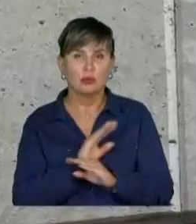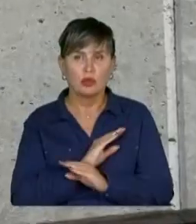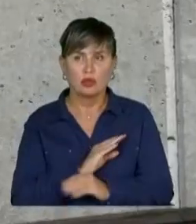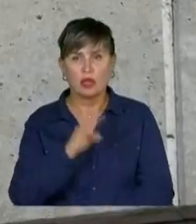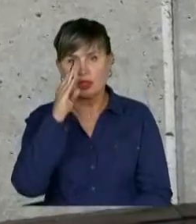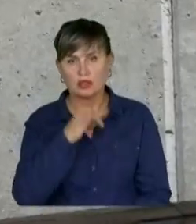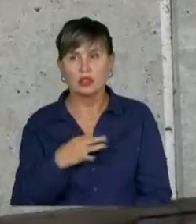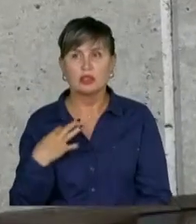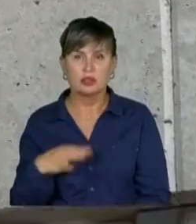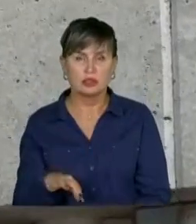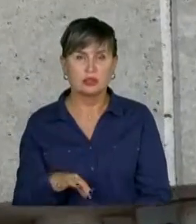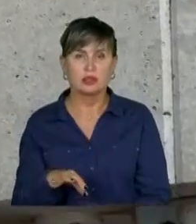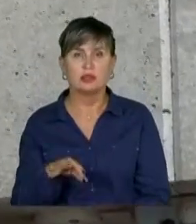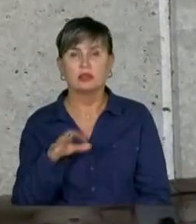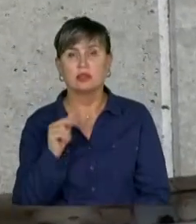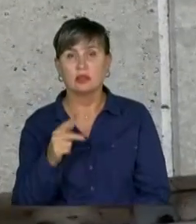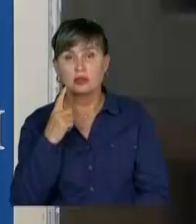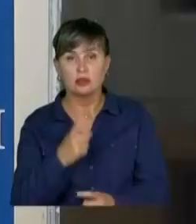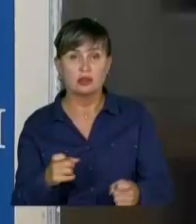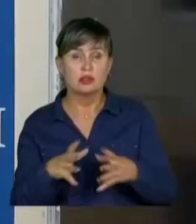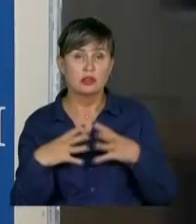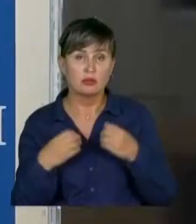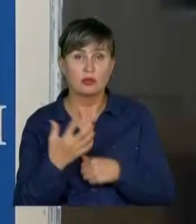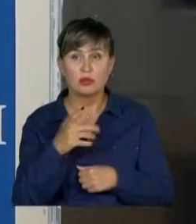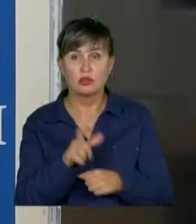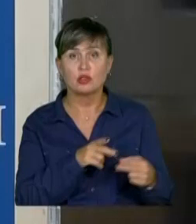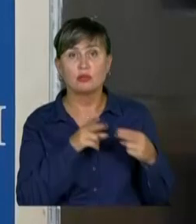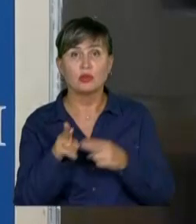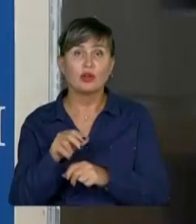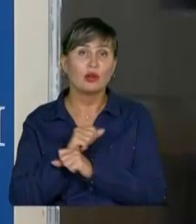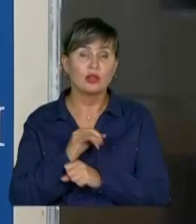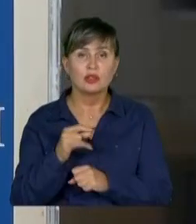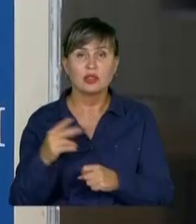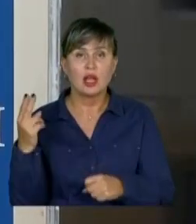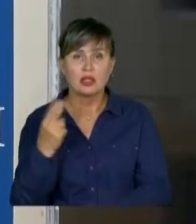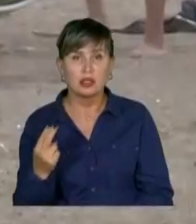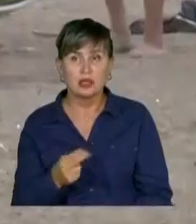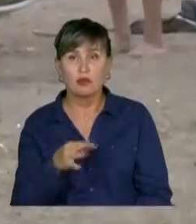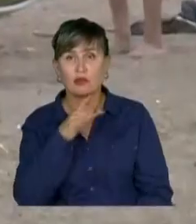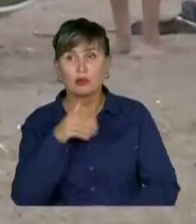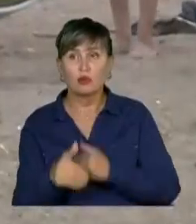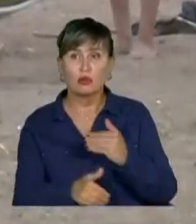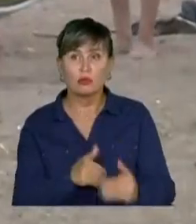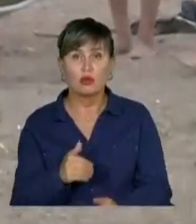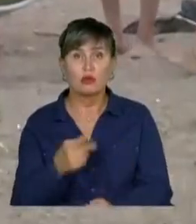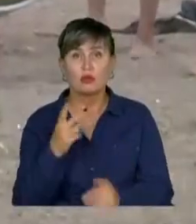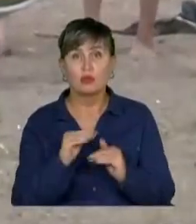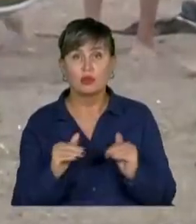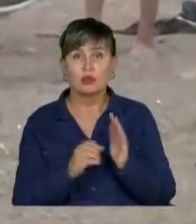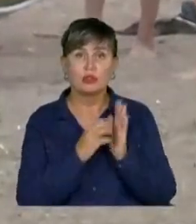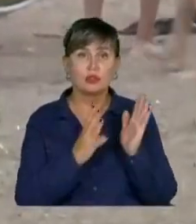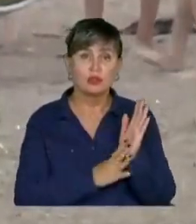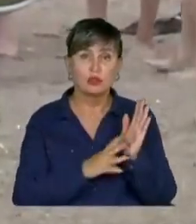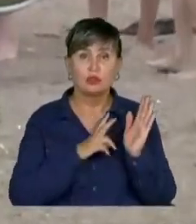и сына. Как сообщили спасатели, семья из 5 человек приехала на отдых из Астаны. Во время купания 2 из детей, 19-летняя